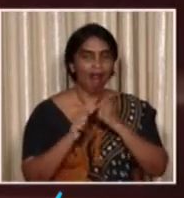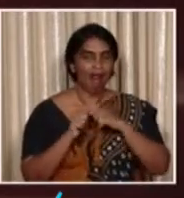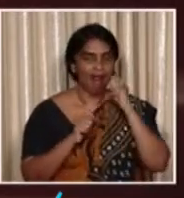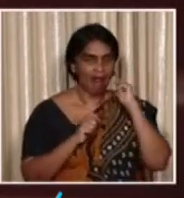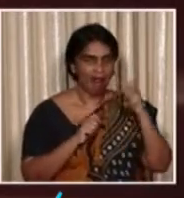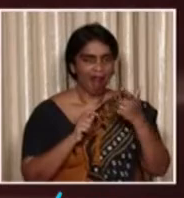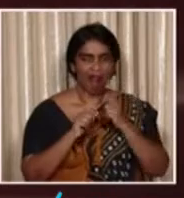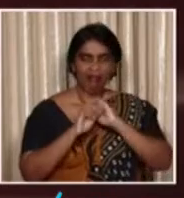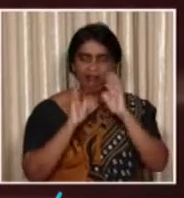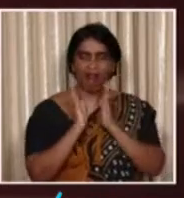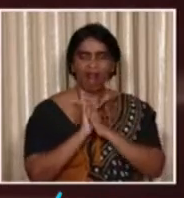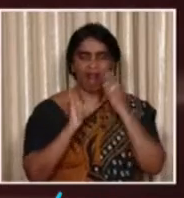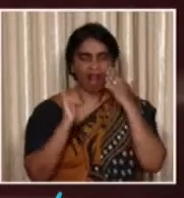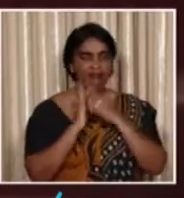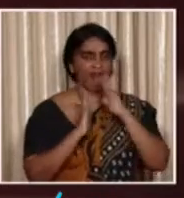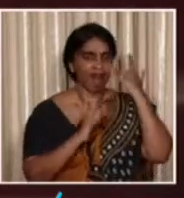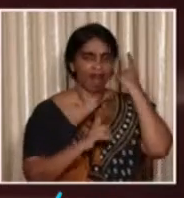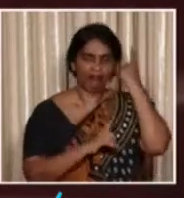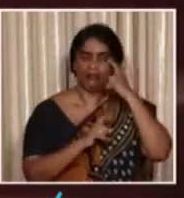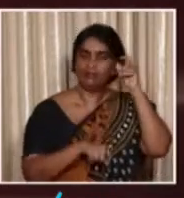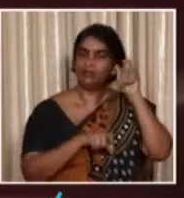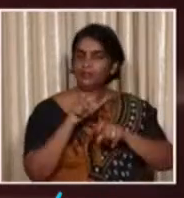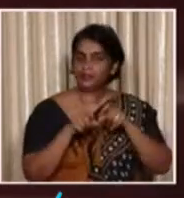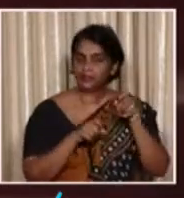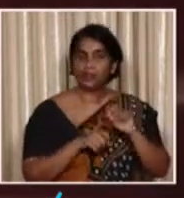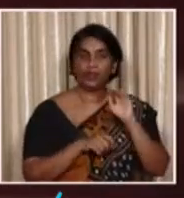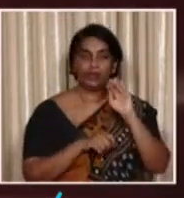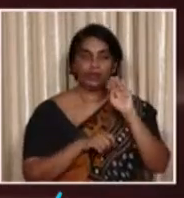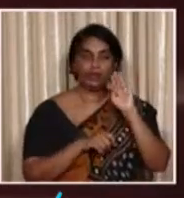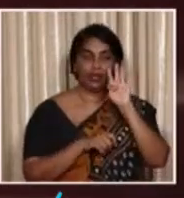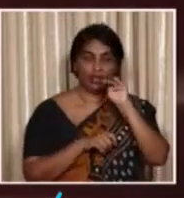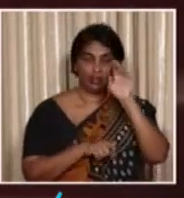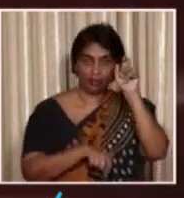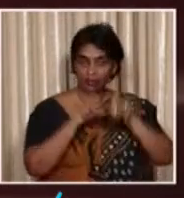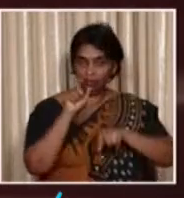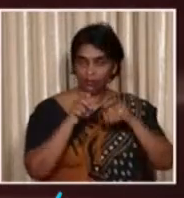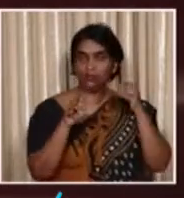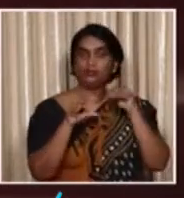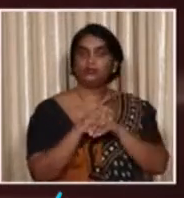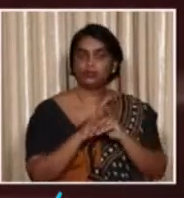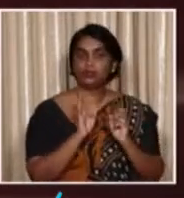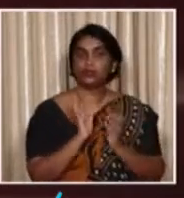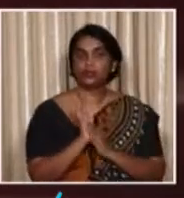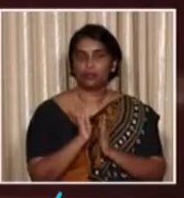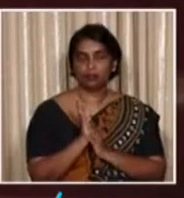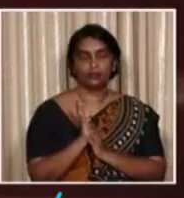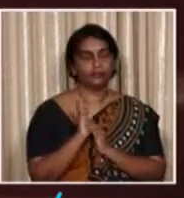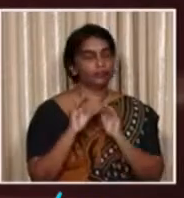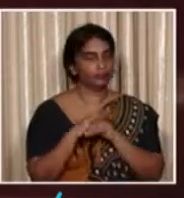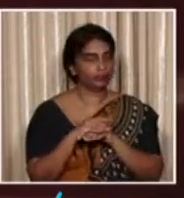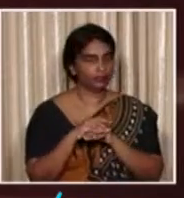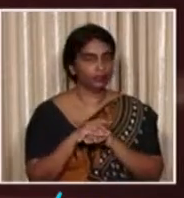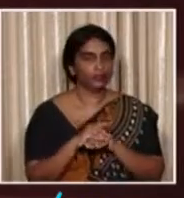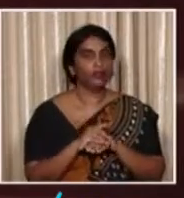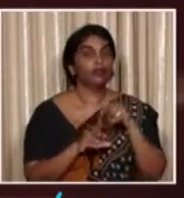මුදල් තක්සේරු කිරීම සඳහා විශේෂඥයින් 40 දෙනෙකුගෙන් සමන්විත කමිටුවක් පත් කරන ලදී.